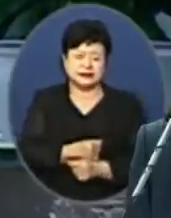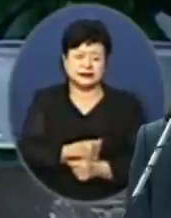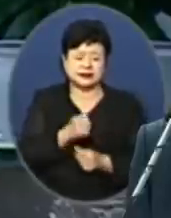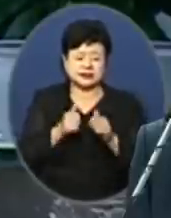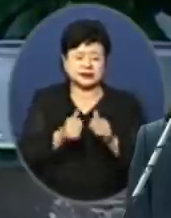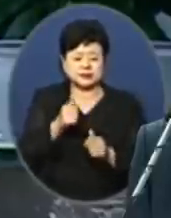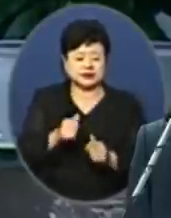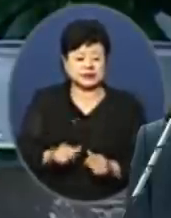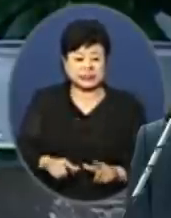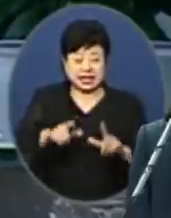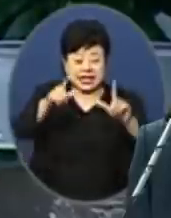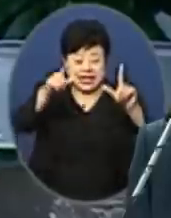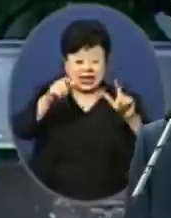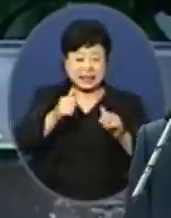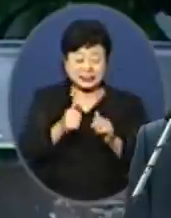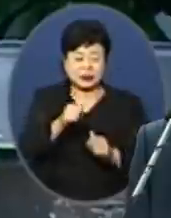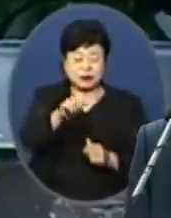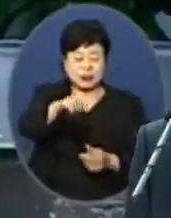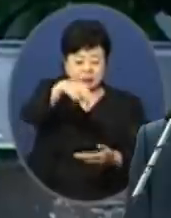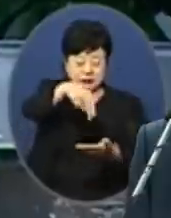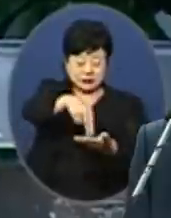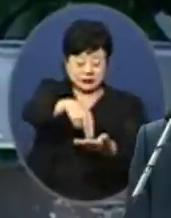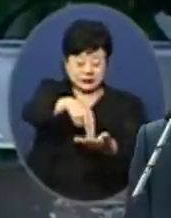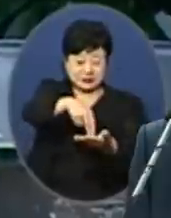시험 치는 날 시험관 앞에 섰어요.